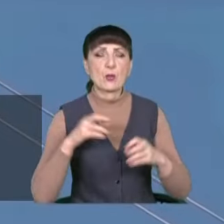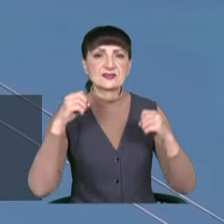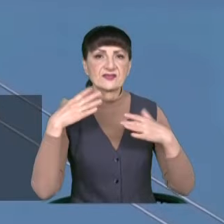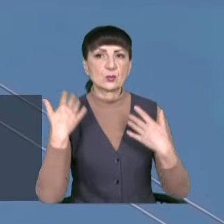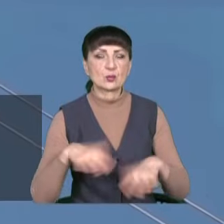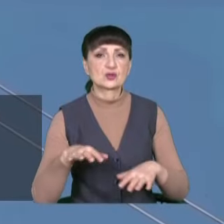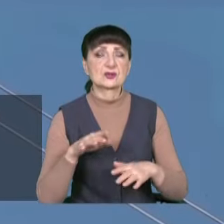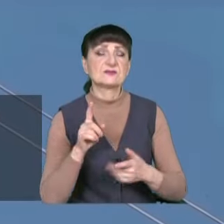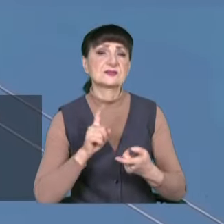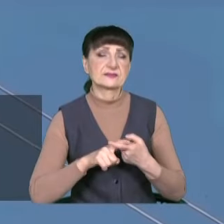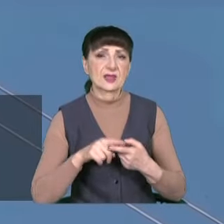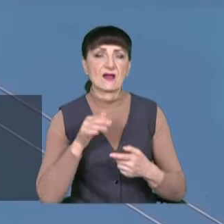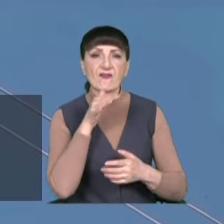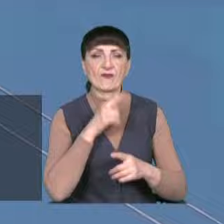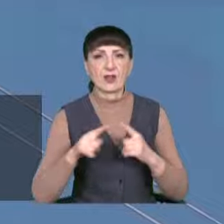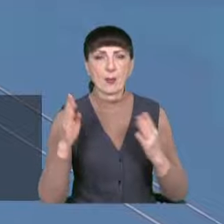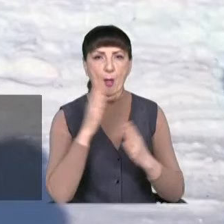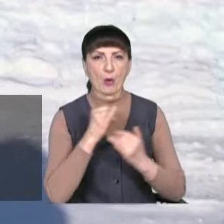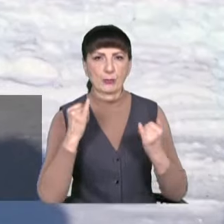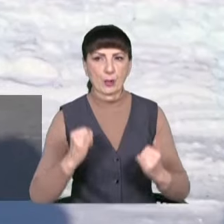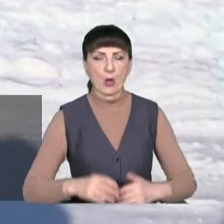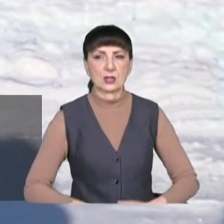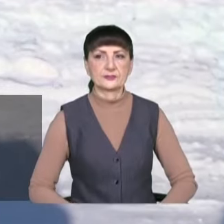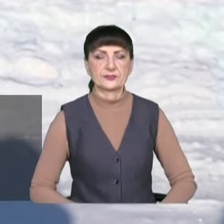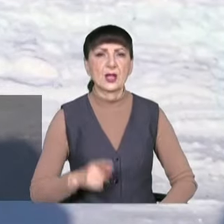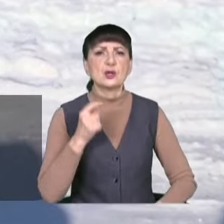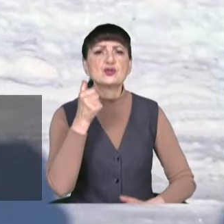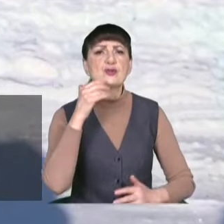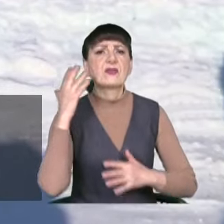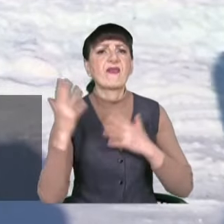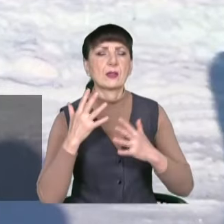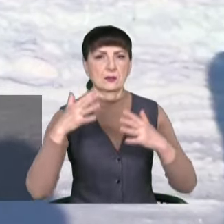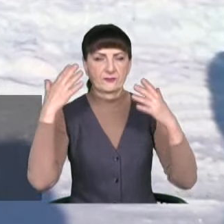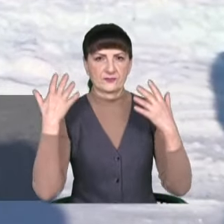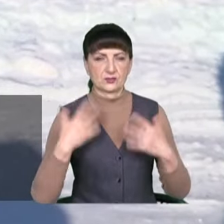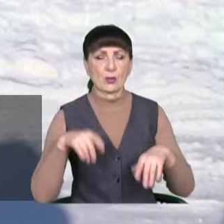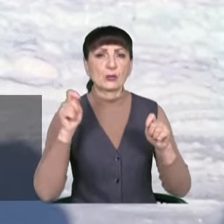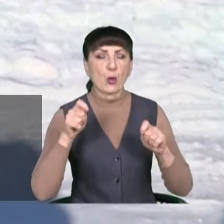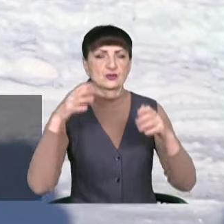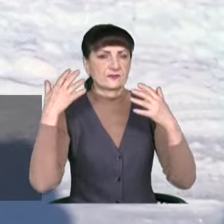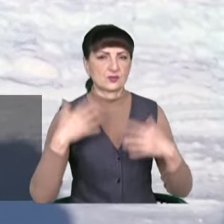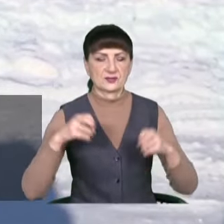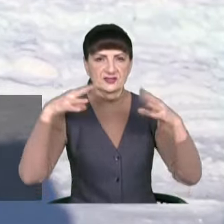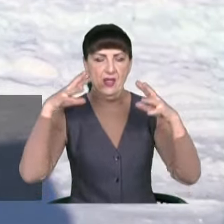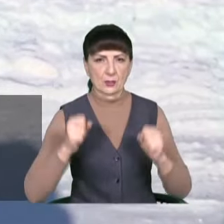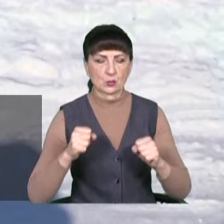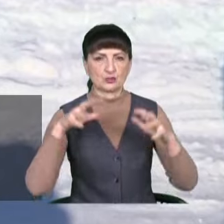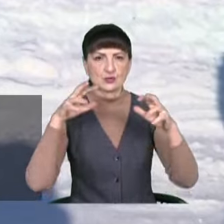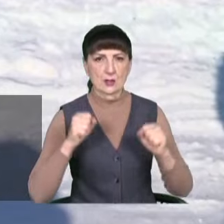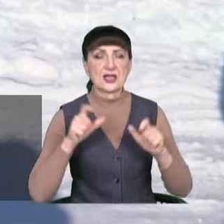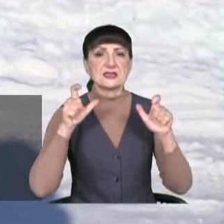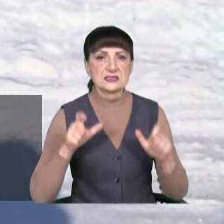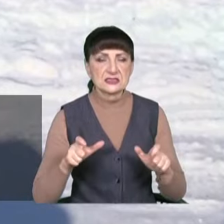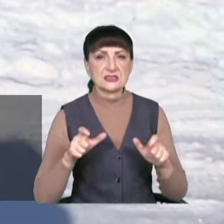здесь зачастую случаются во время непогоды. Чуть-чуть ветер дунул, так все. Дождь пошел, все. Всегда отключают свет. И сидим